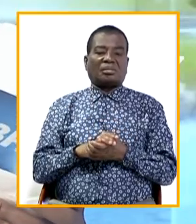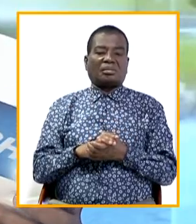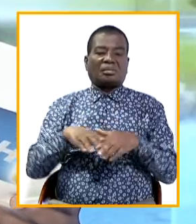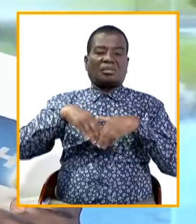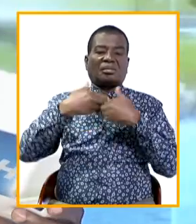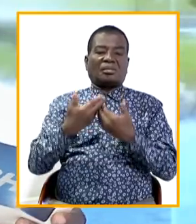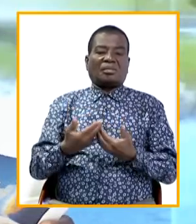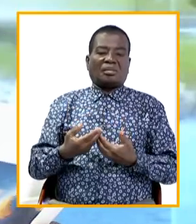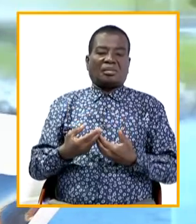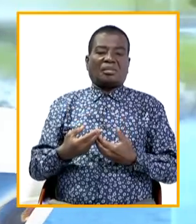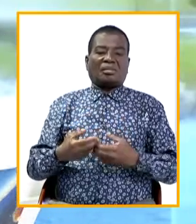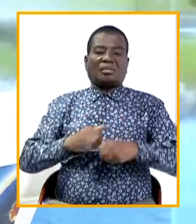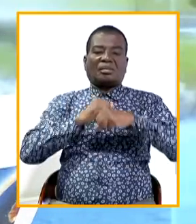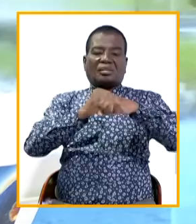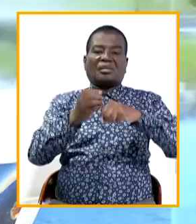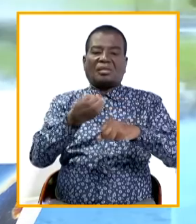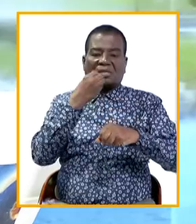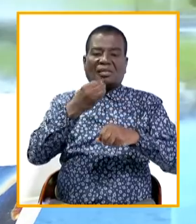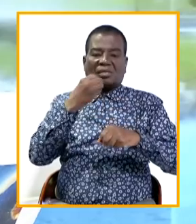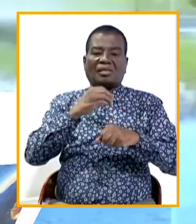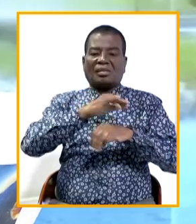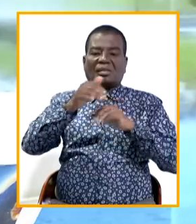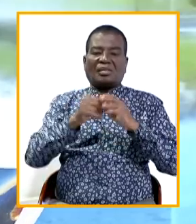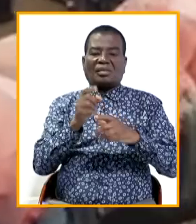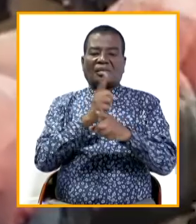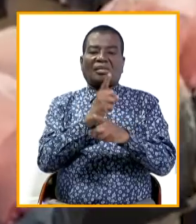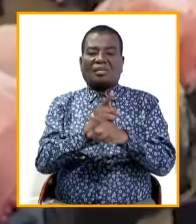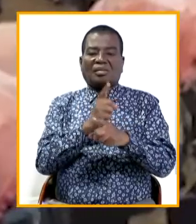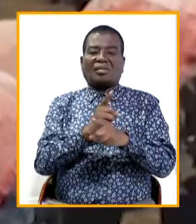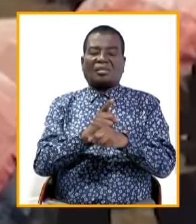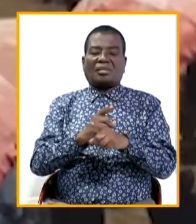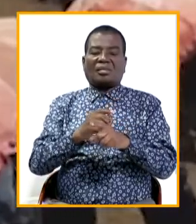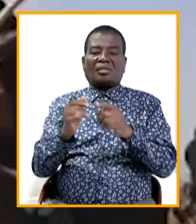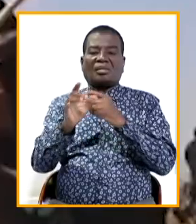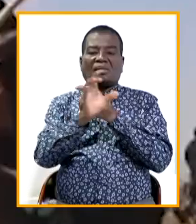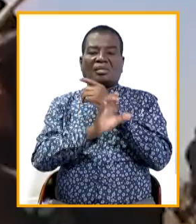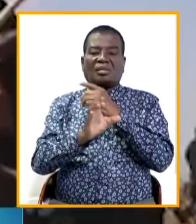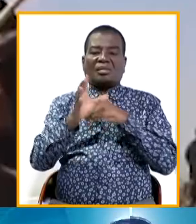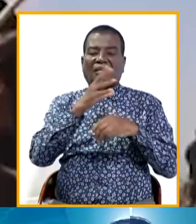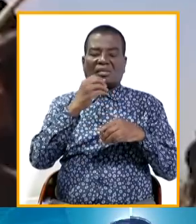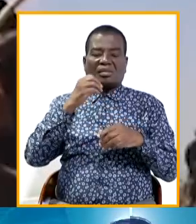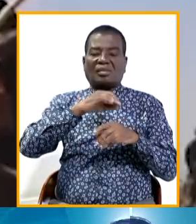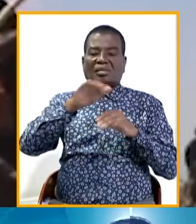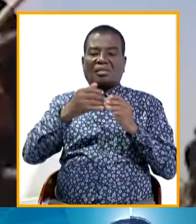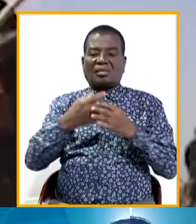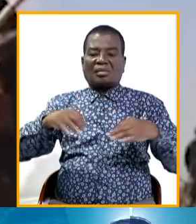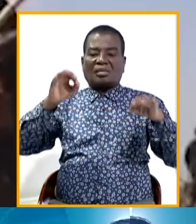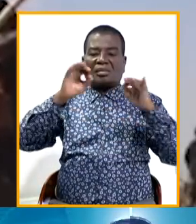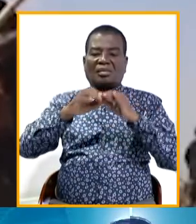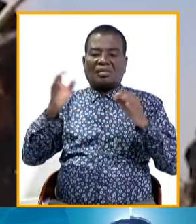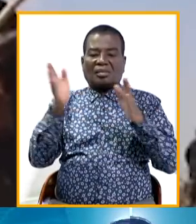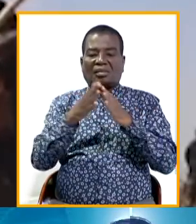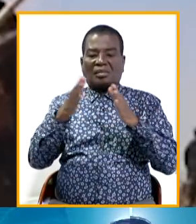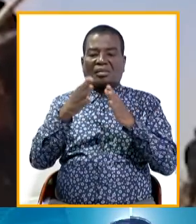Comment assurer la sécurité alimentaire tout en préservant la planète? C'est tout l'enjeu du sommet des Nations Unies sur